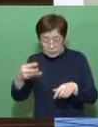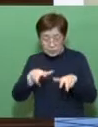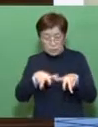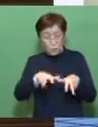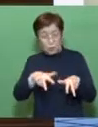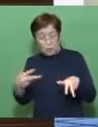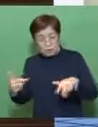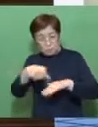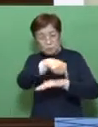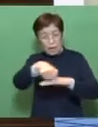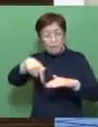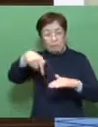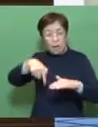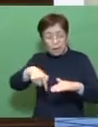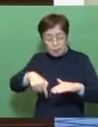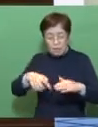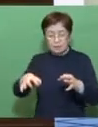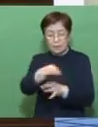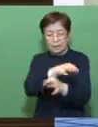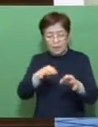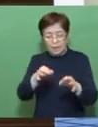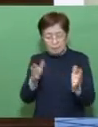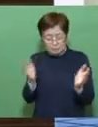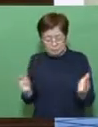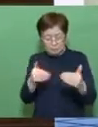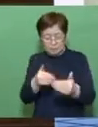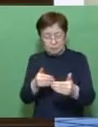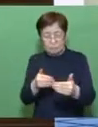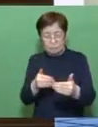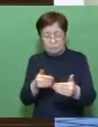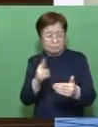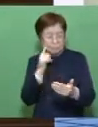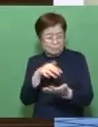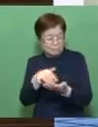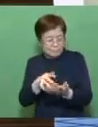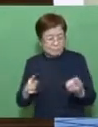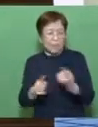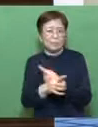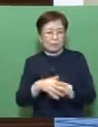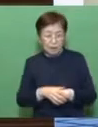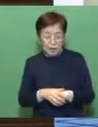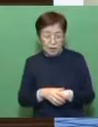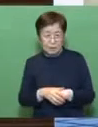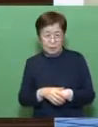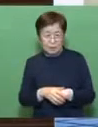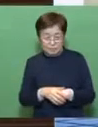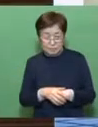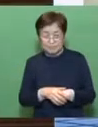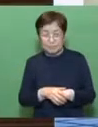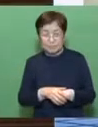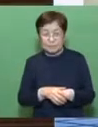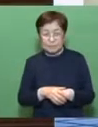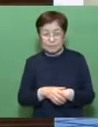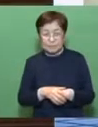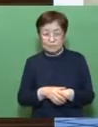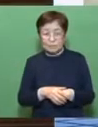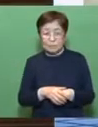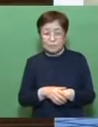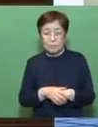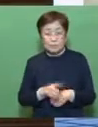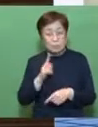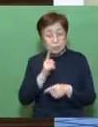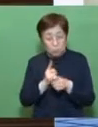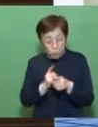の財政フレームを資産し直しました当初予算の編成に合わせましてはいそれで